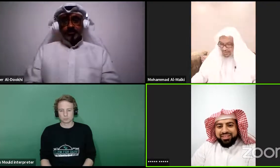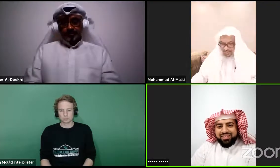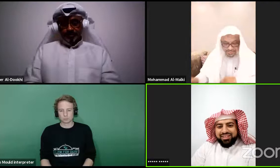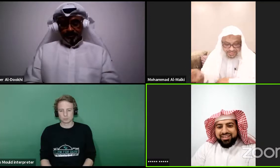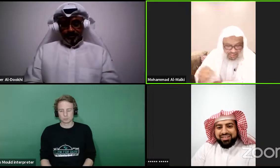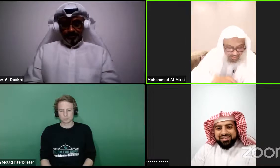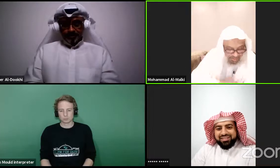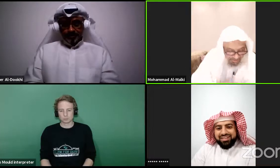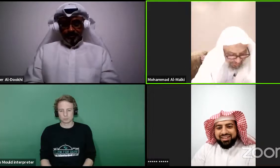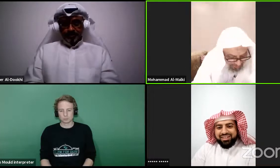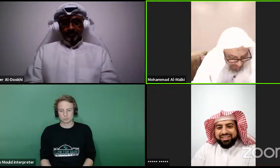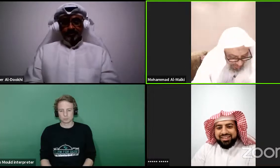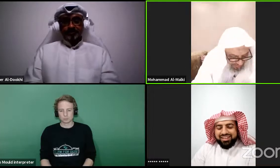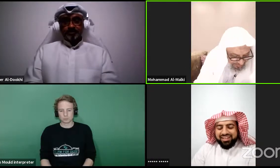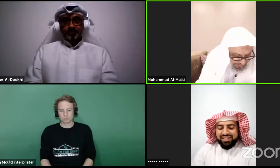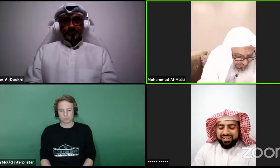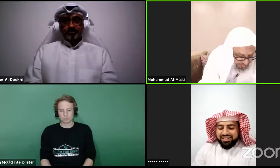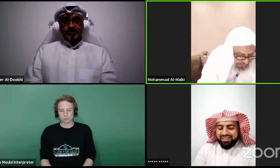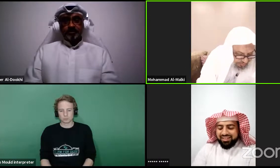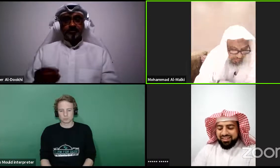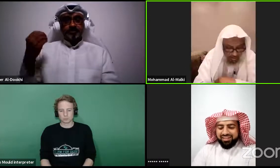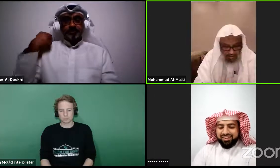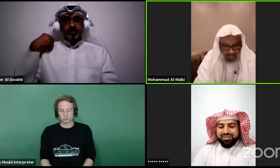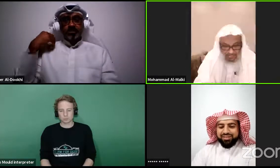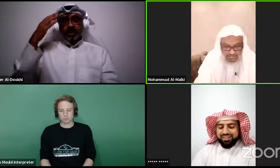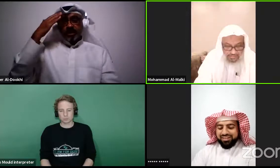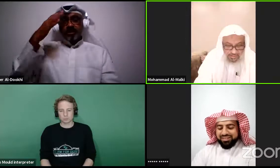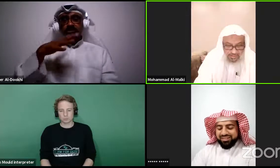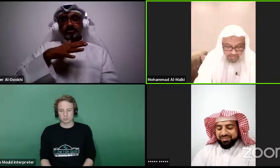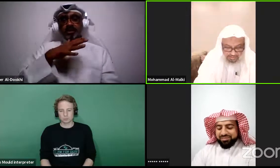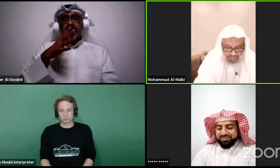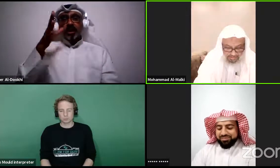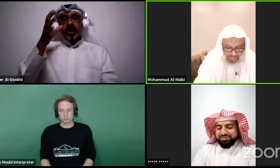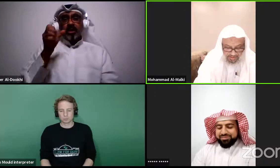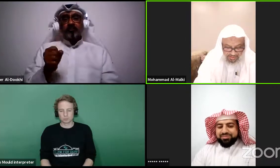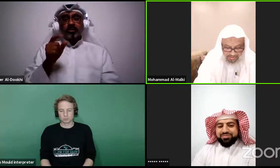السلام ورحمة الله وبركاته. الله يجزاك خير شيخنا، الله يحفظك.